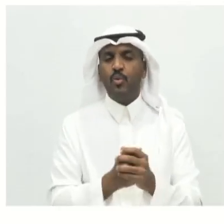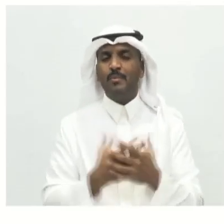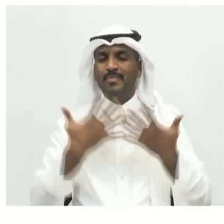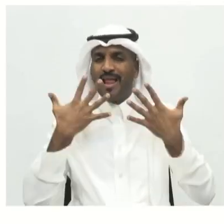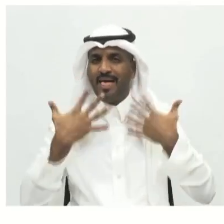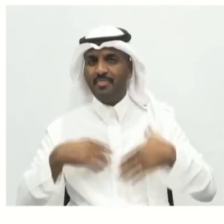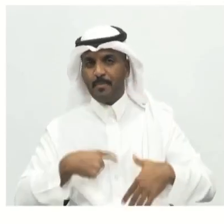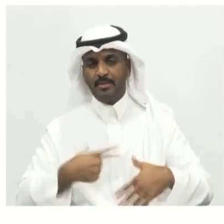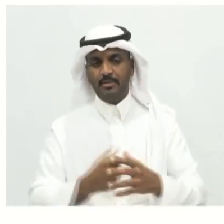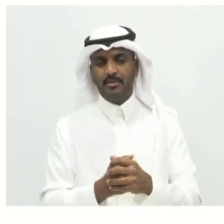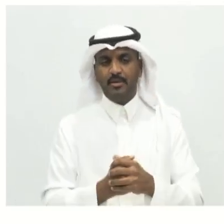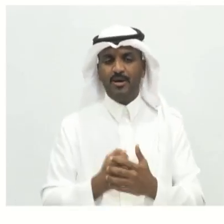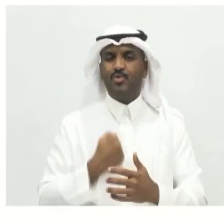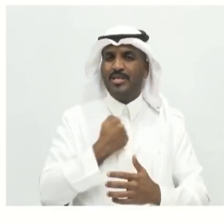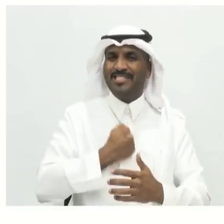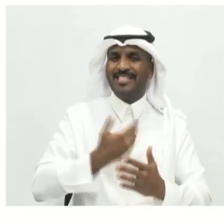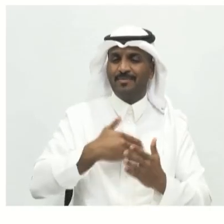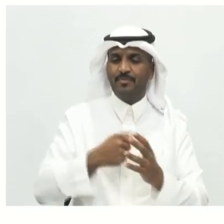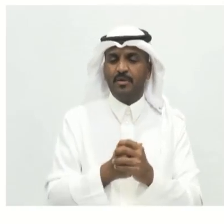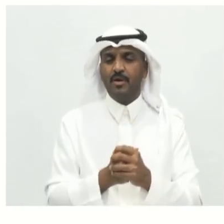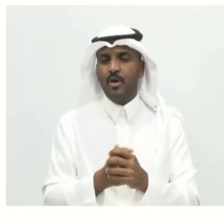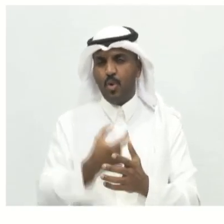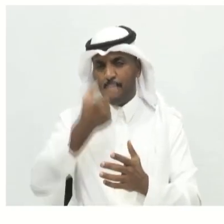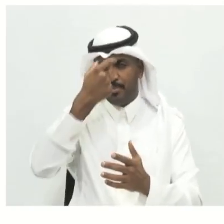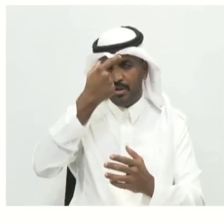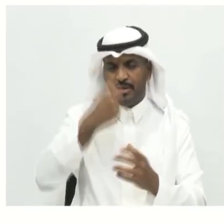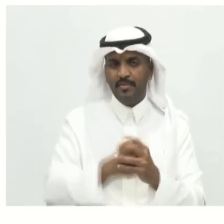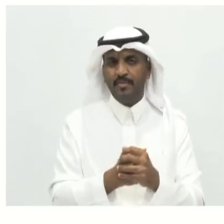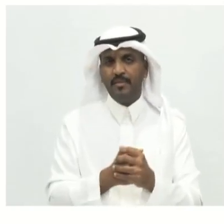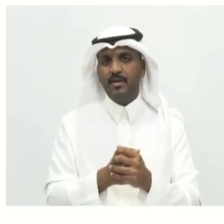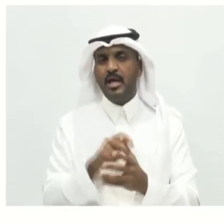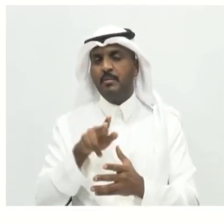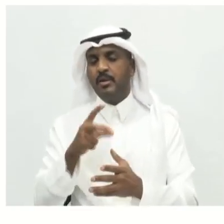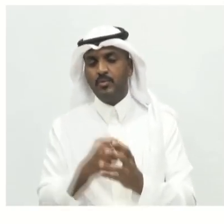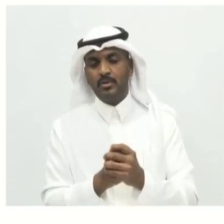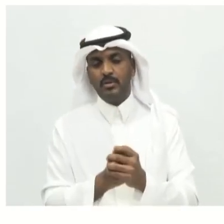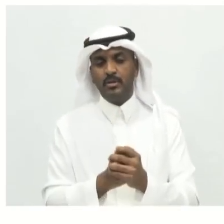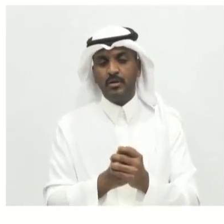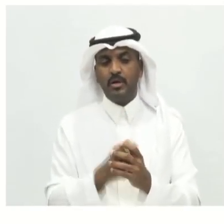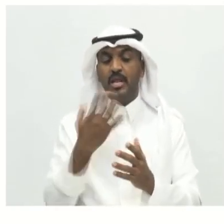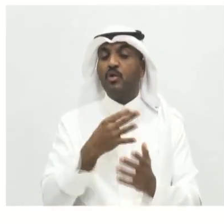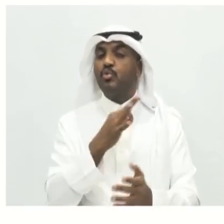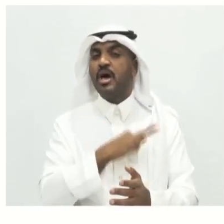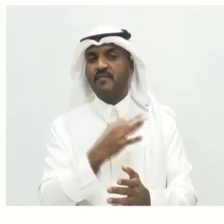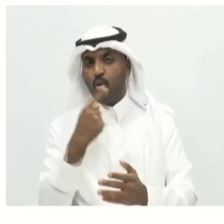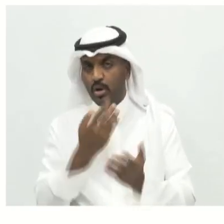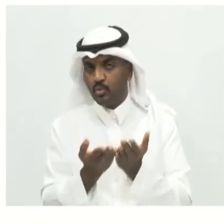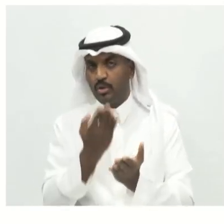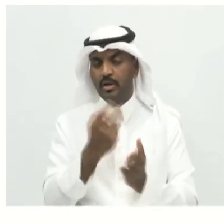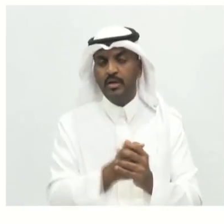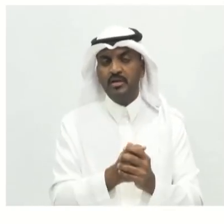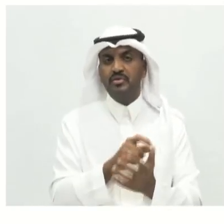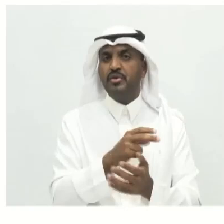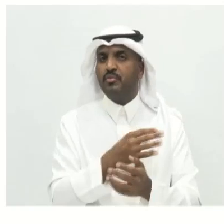البدنيه او الحسيه او من الامراض المعنويه اذا الرقيه نافعه لكل هذه الانواع